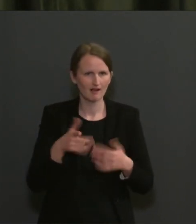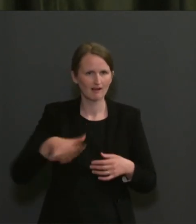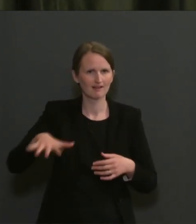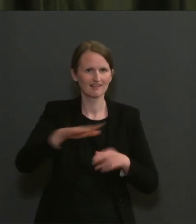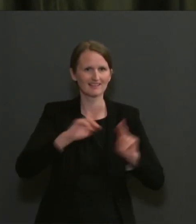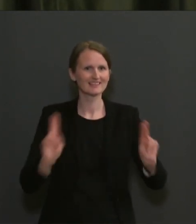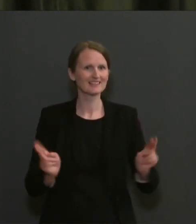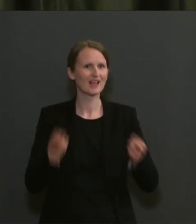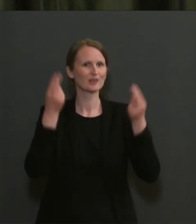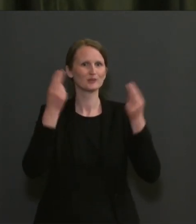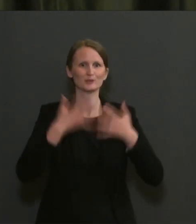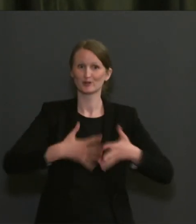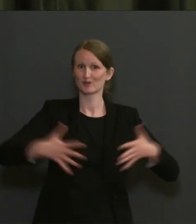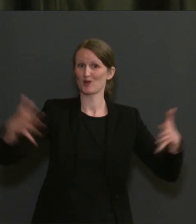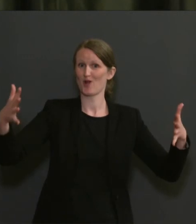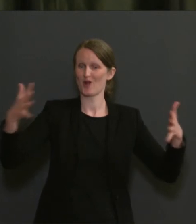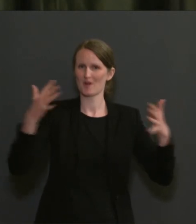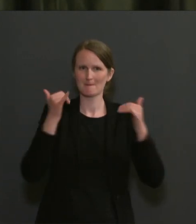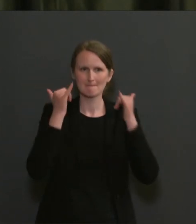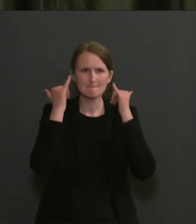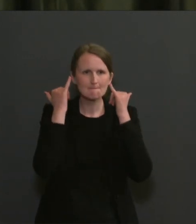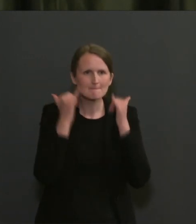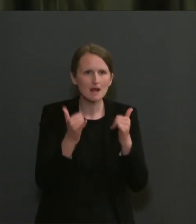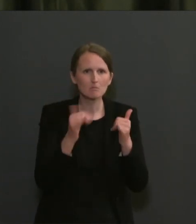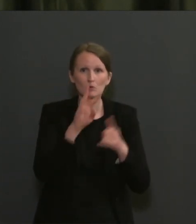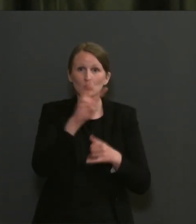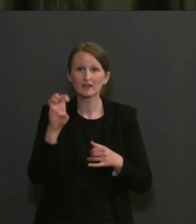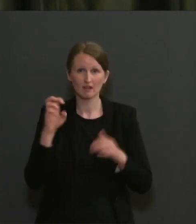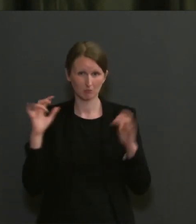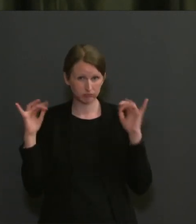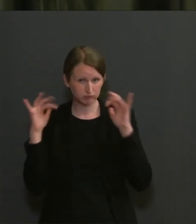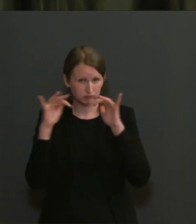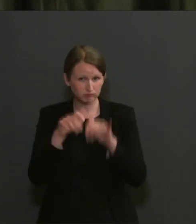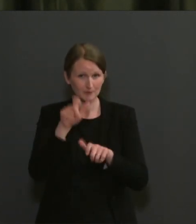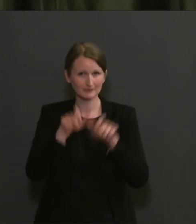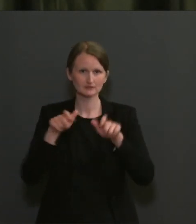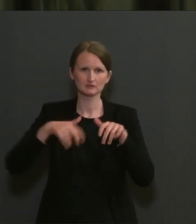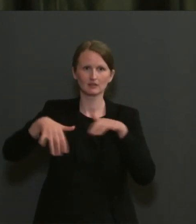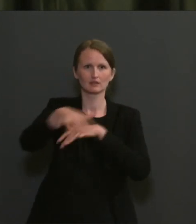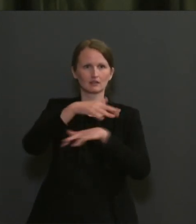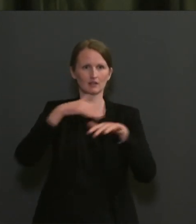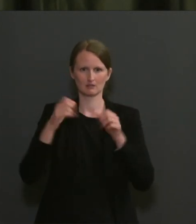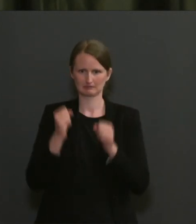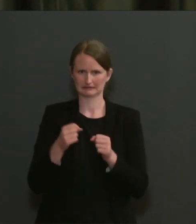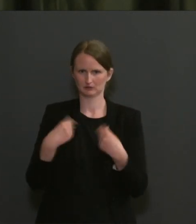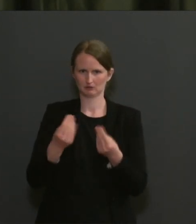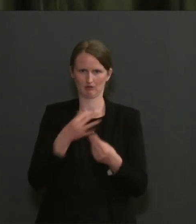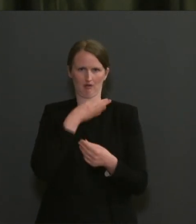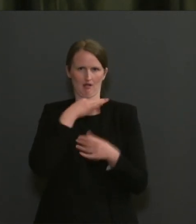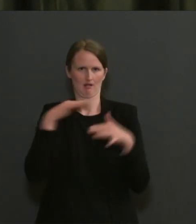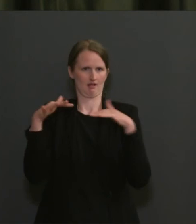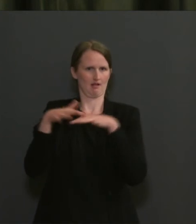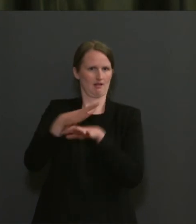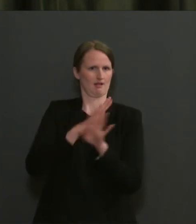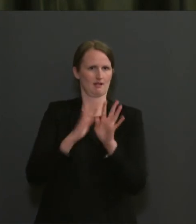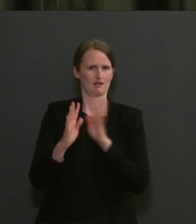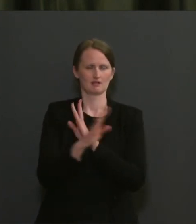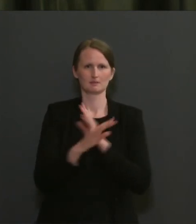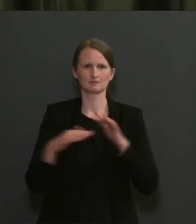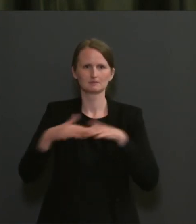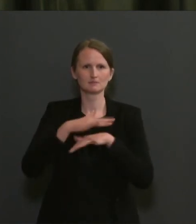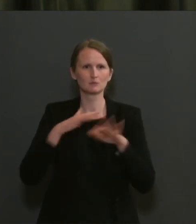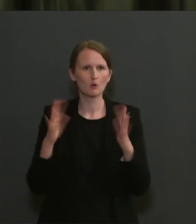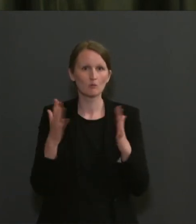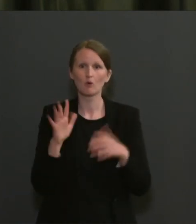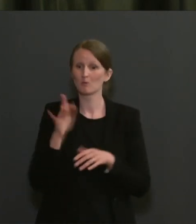peuvent se retrouver très fréquentés, surtout le week-end, et aux abords des infrastructures communes, on pense aux entrées, aux parkings ou à